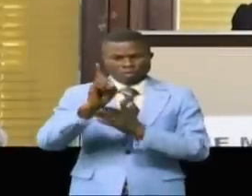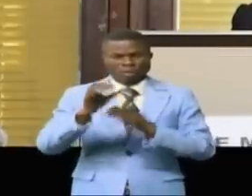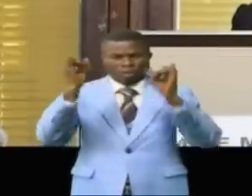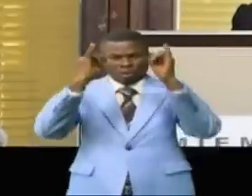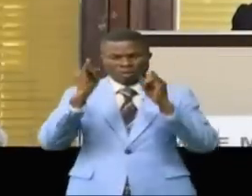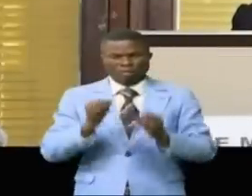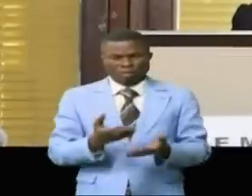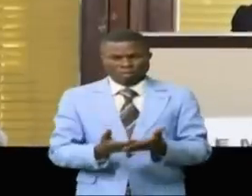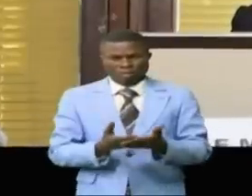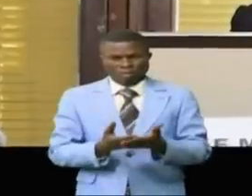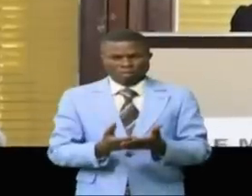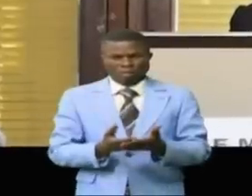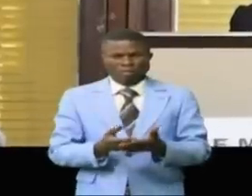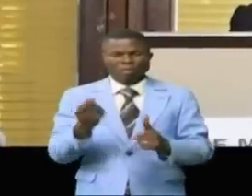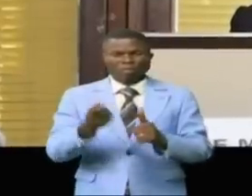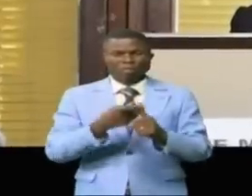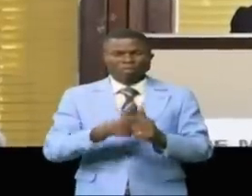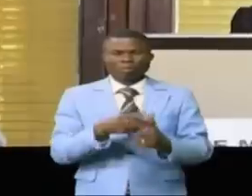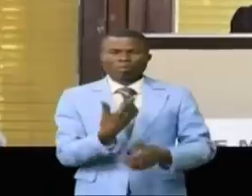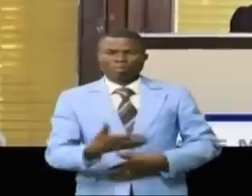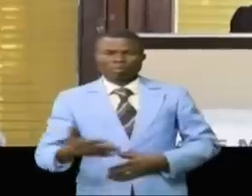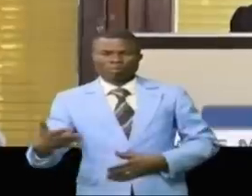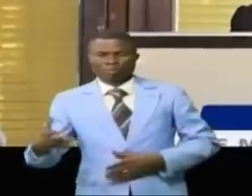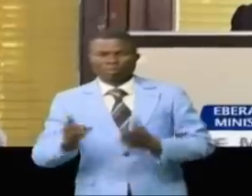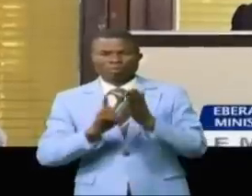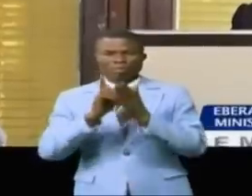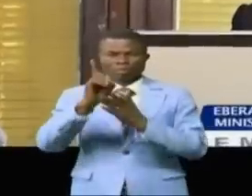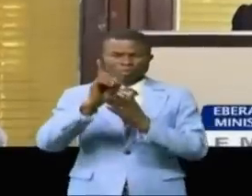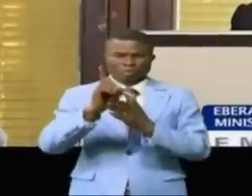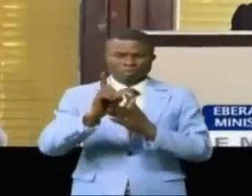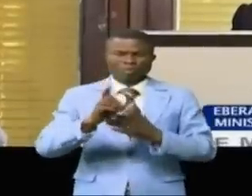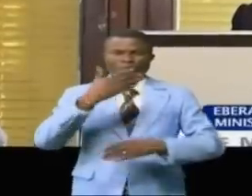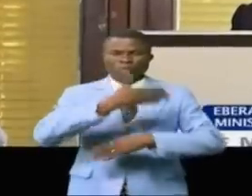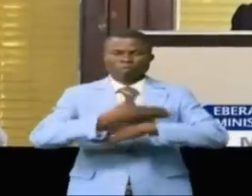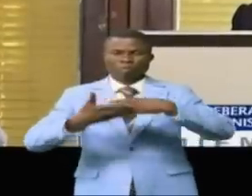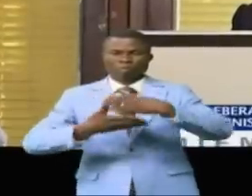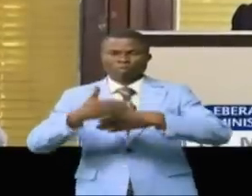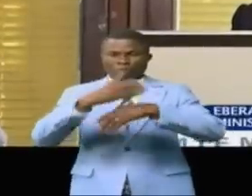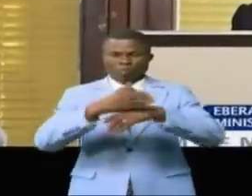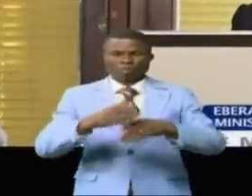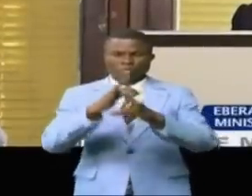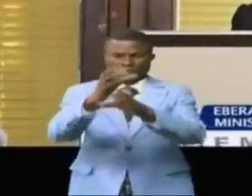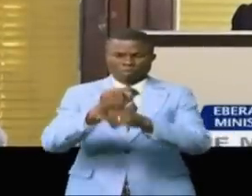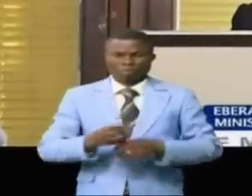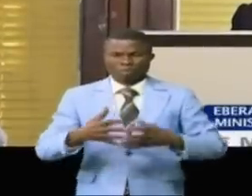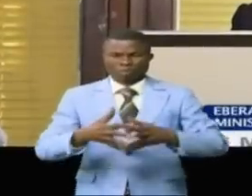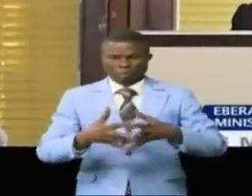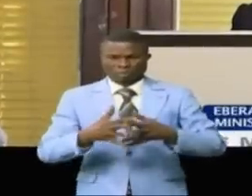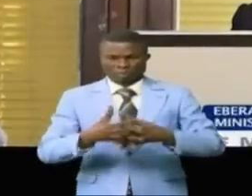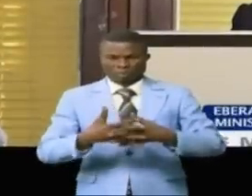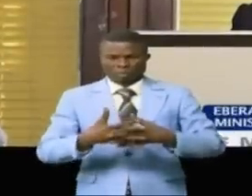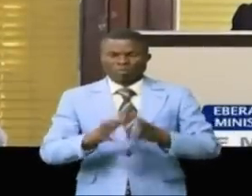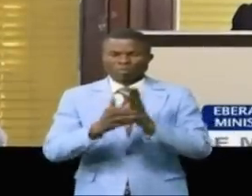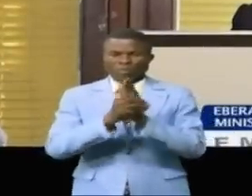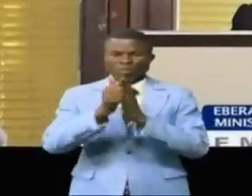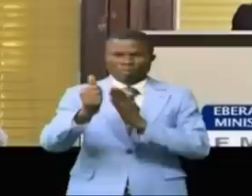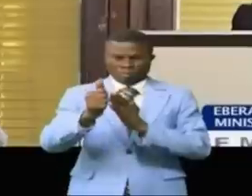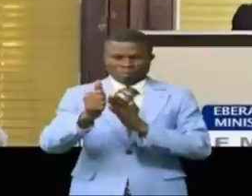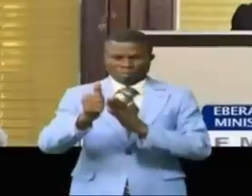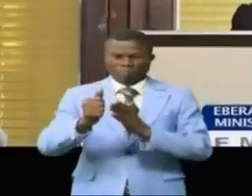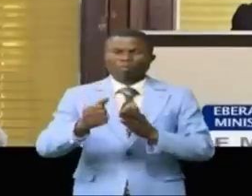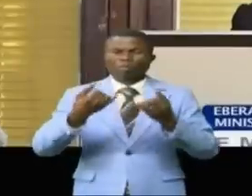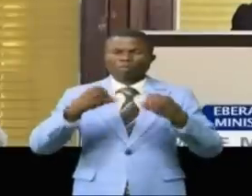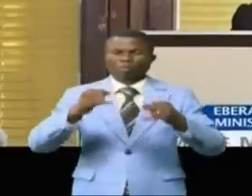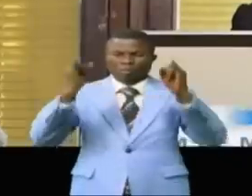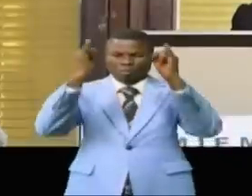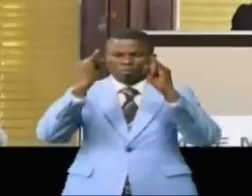l'Internet, notamment en matière de développement des infrastructures et d'acquisition des équipements, de la qualité des contenus numériques,